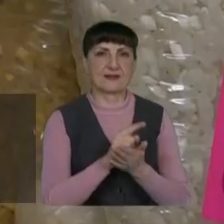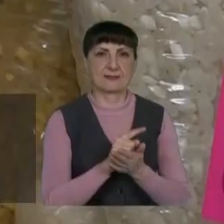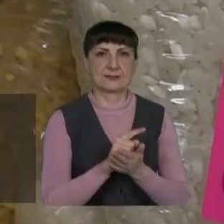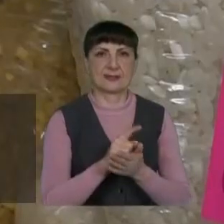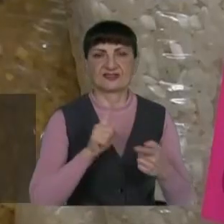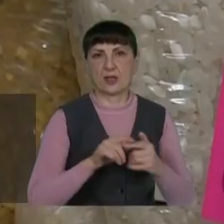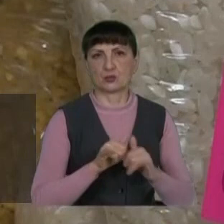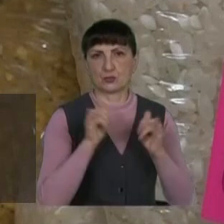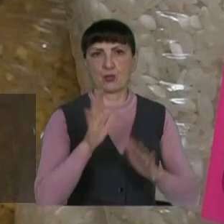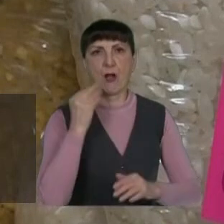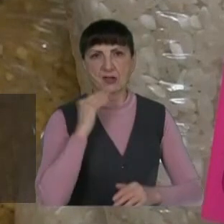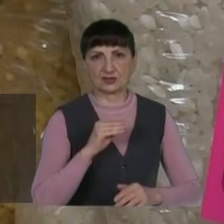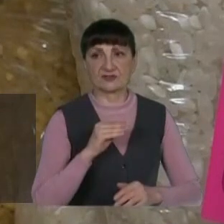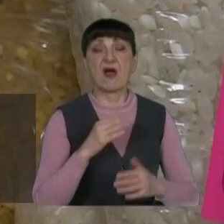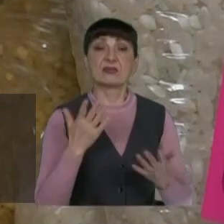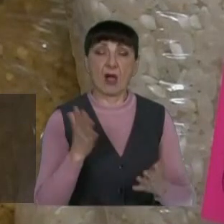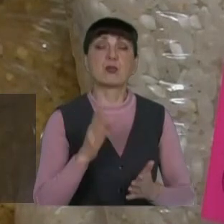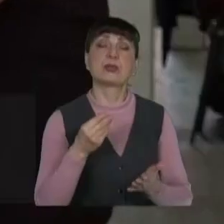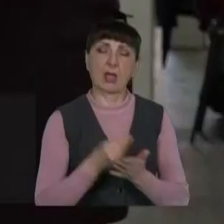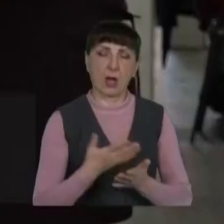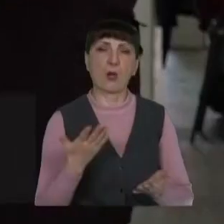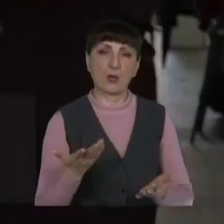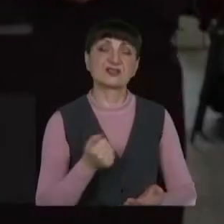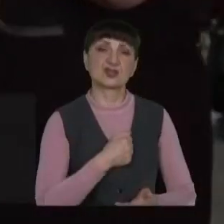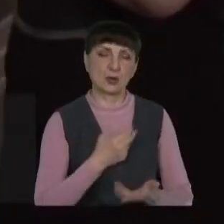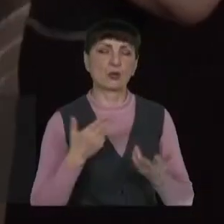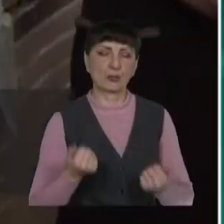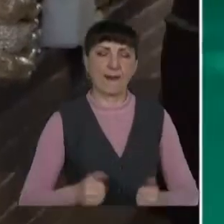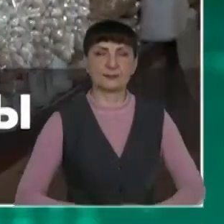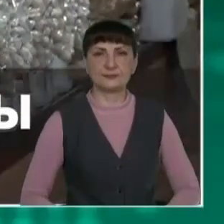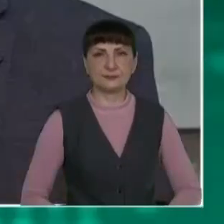опять же, да? Ну да, это будет более дорогой продукт, к сожалению, но это так.